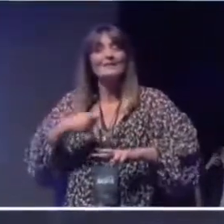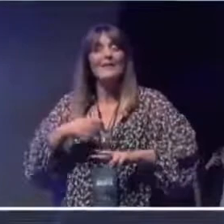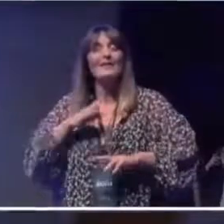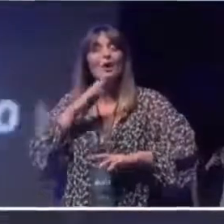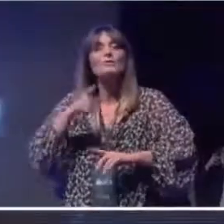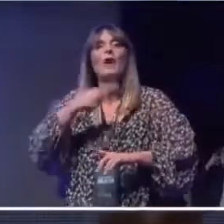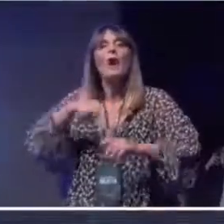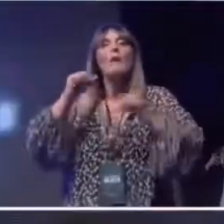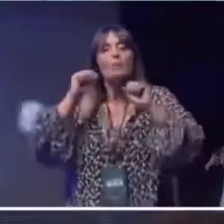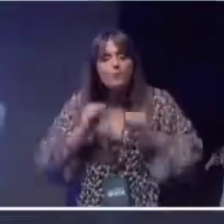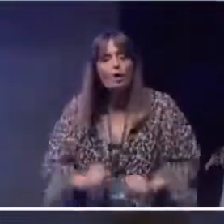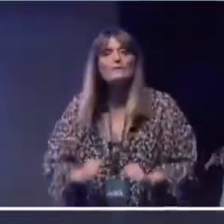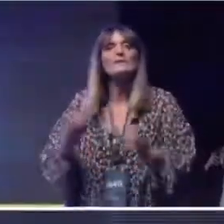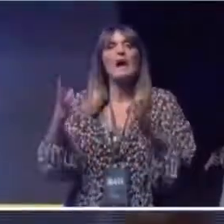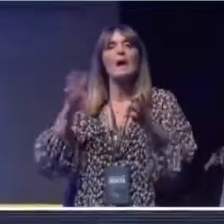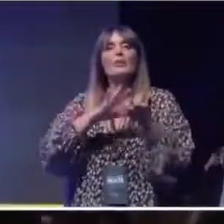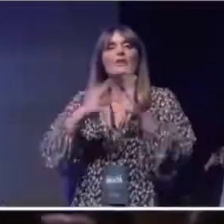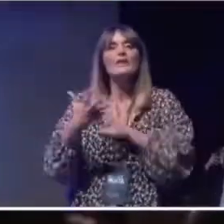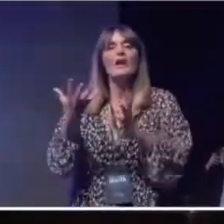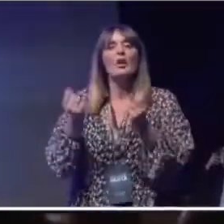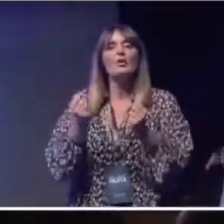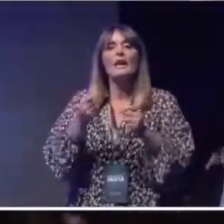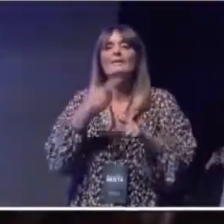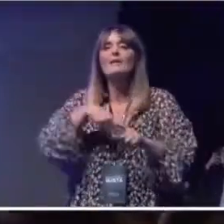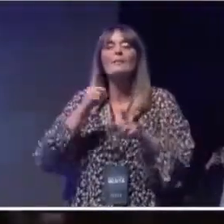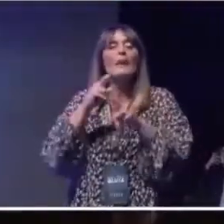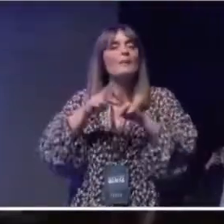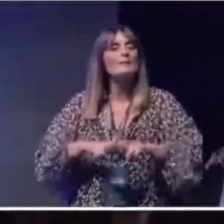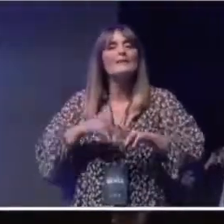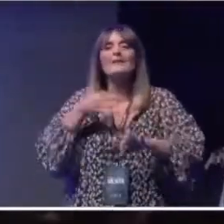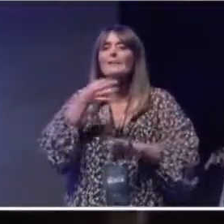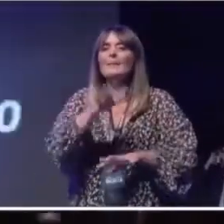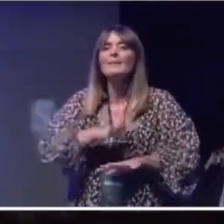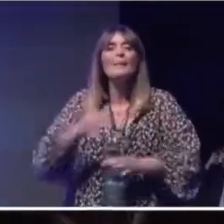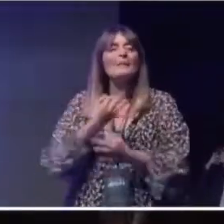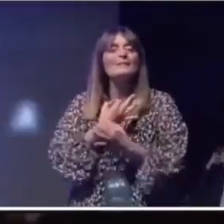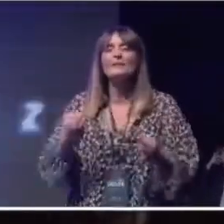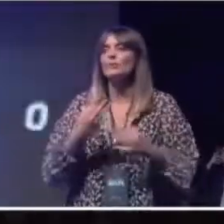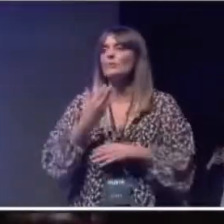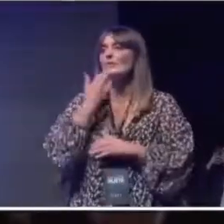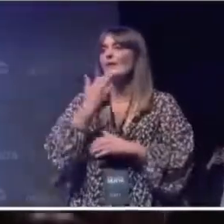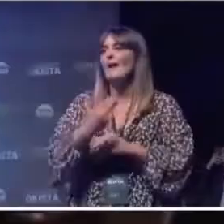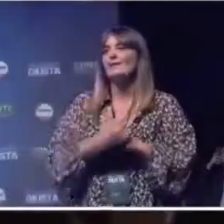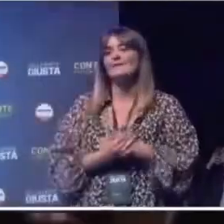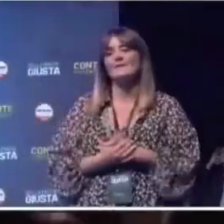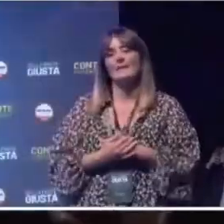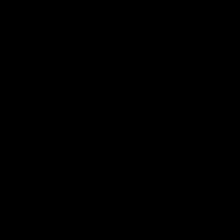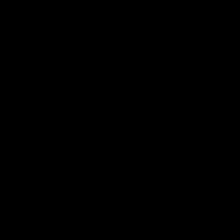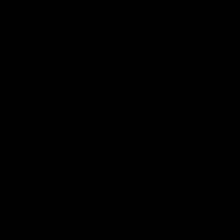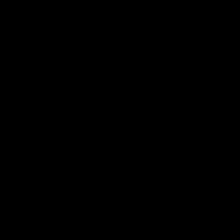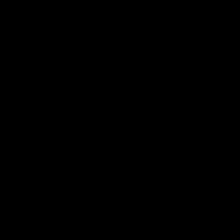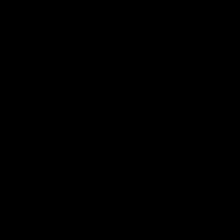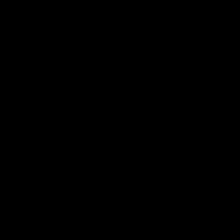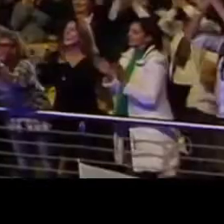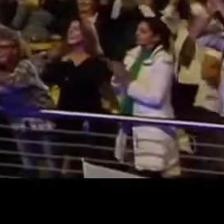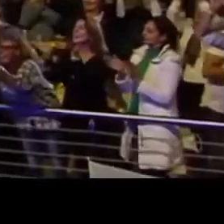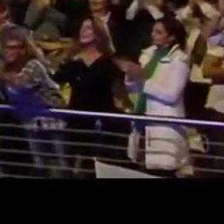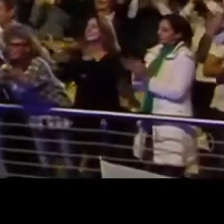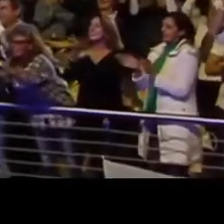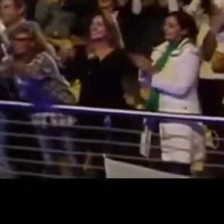giusta, sempre dalla parte giusta. Grazie mille. Grazie. Grazie Michele.